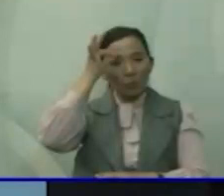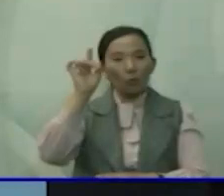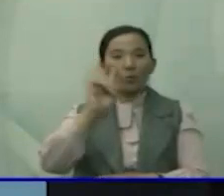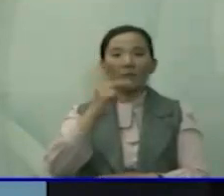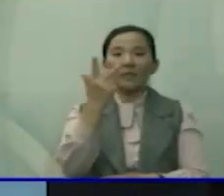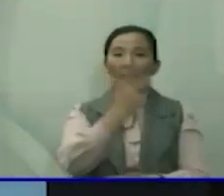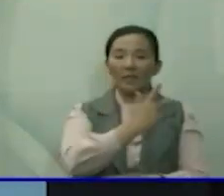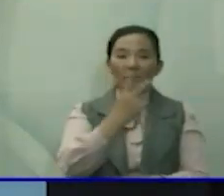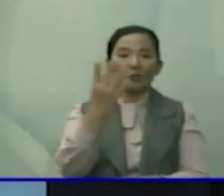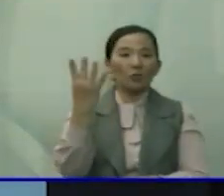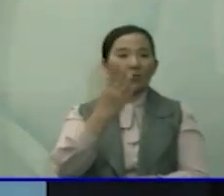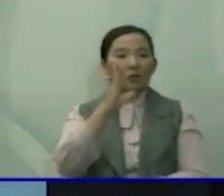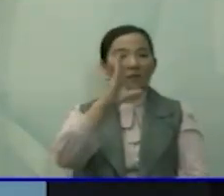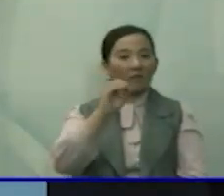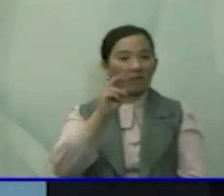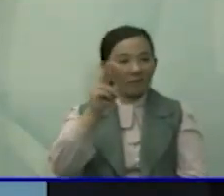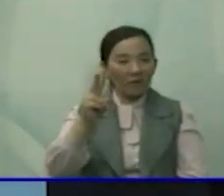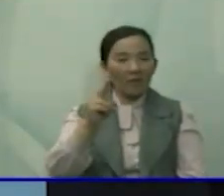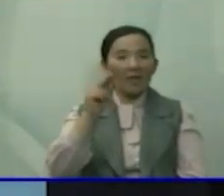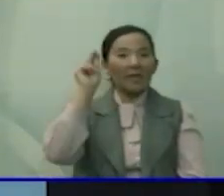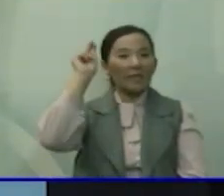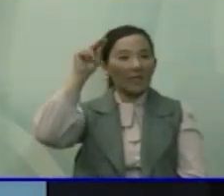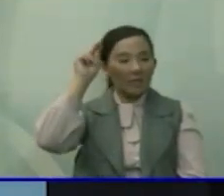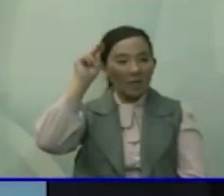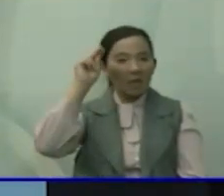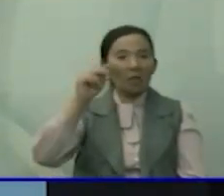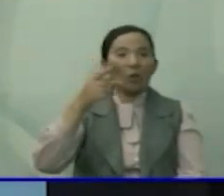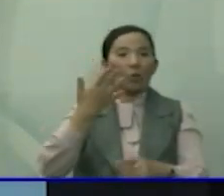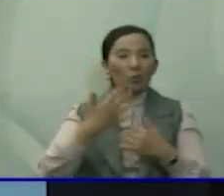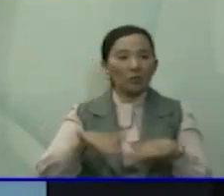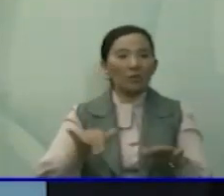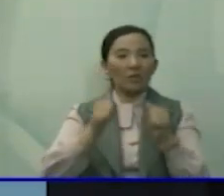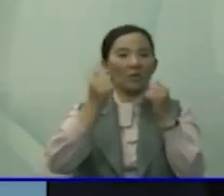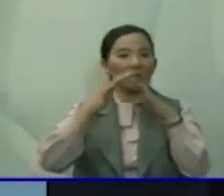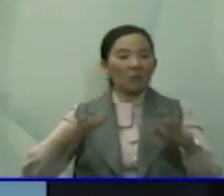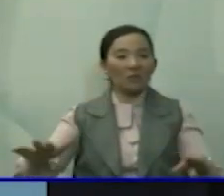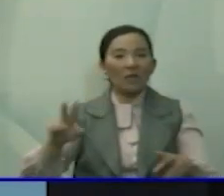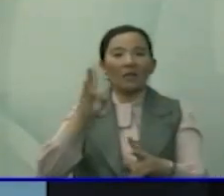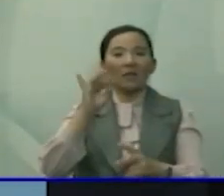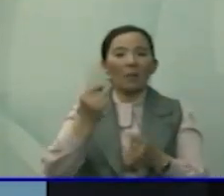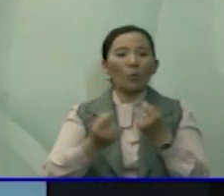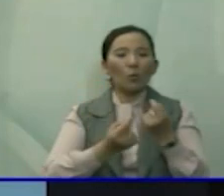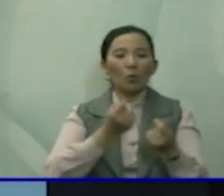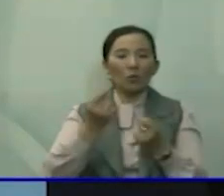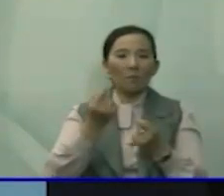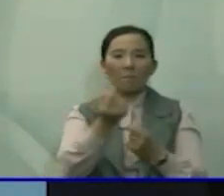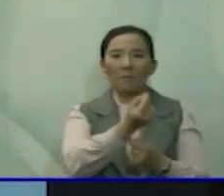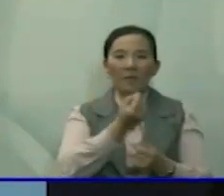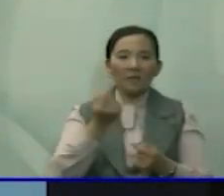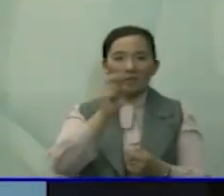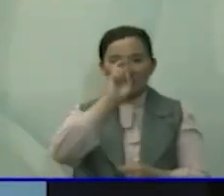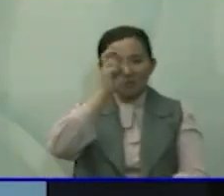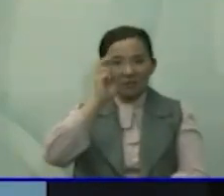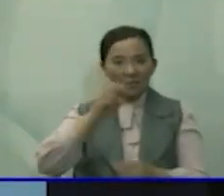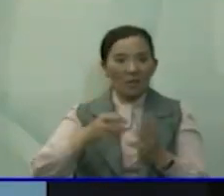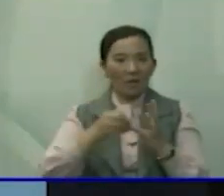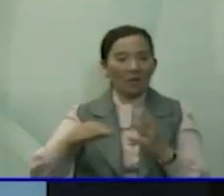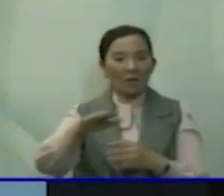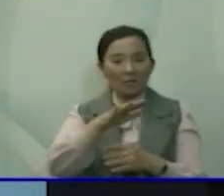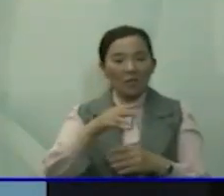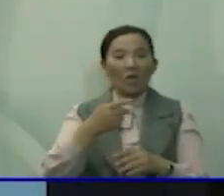третьем-четвертом веках китай распался на множество мелких царств и именно